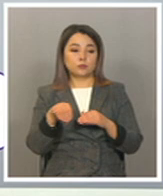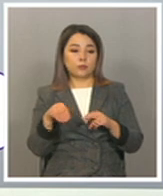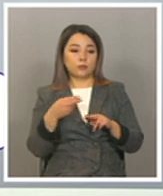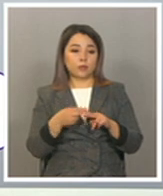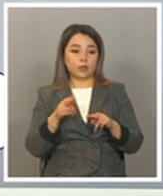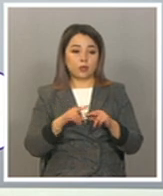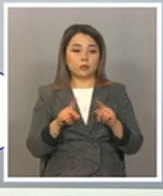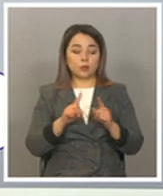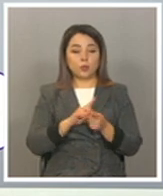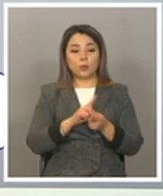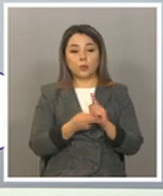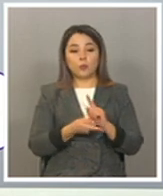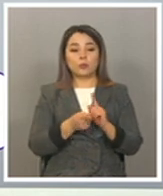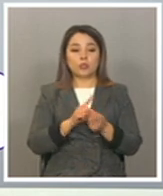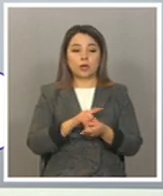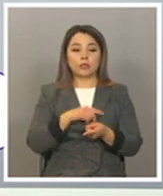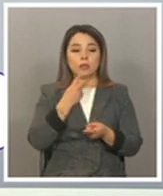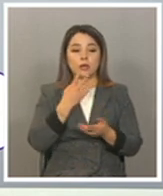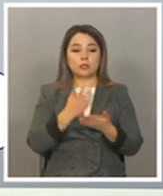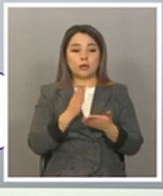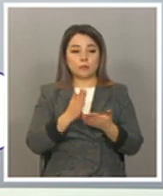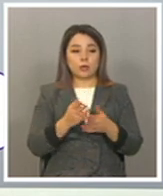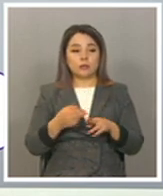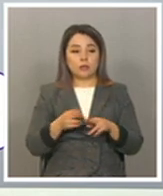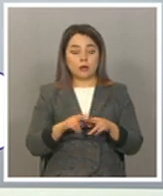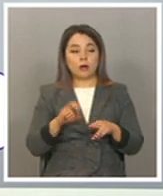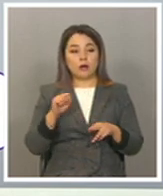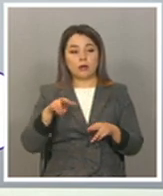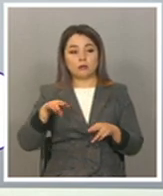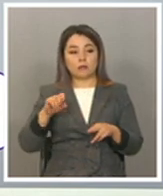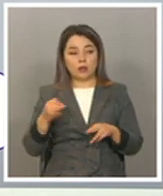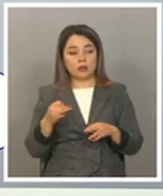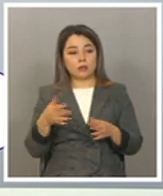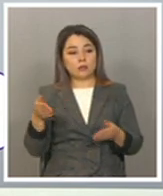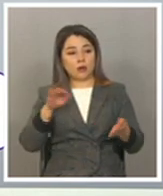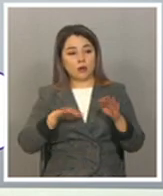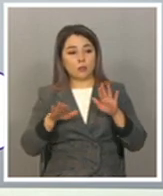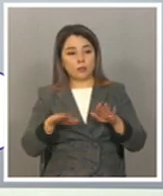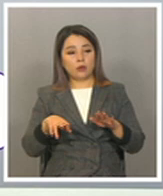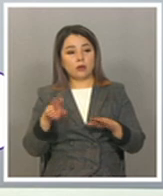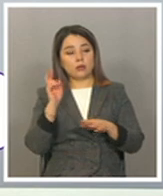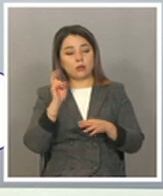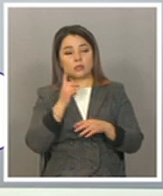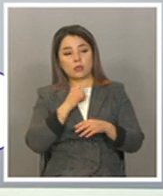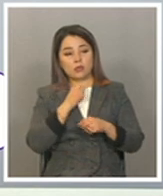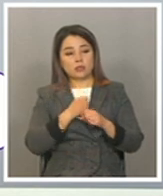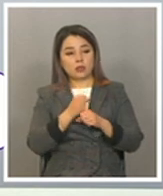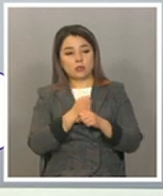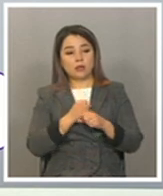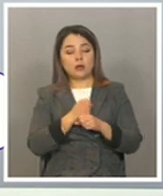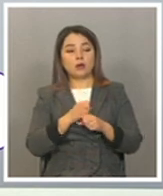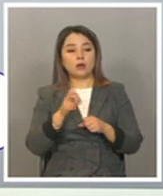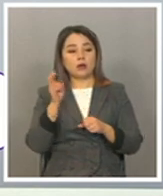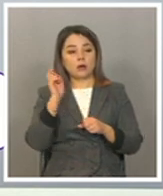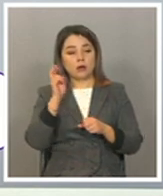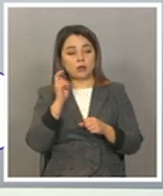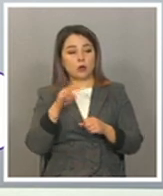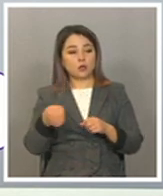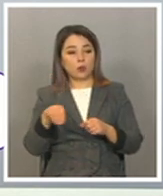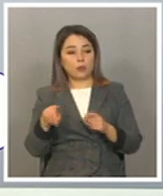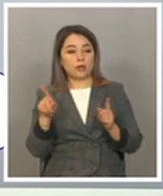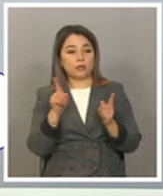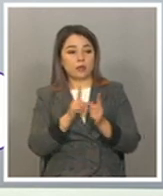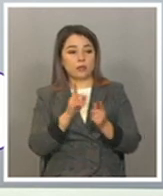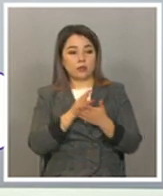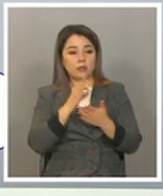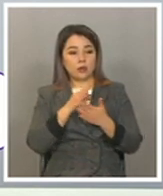топырақтың өзгеруін қарастырып көрек. Яғни Алтай тауларында таулы қызғылт және таулы қара топырақ белдеуі кездессе, ал